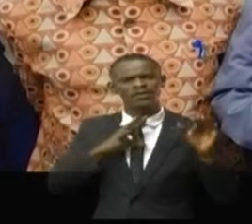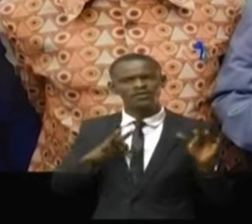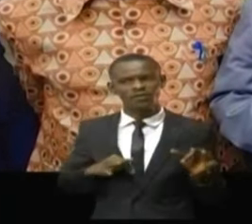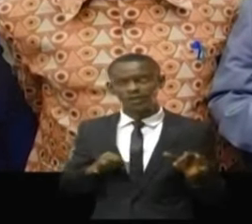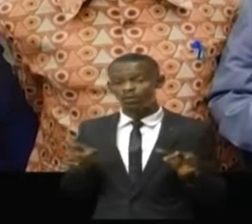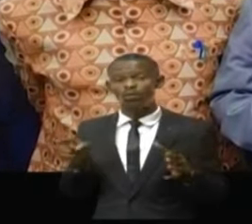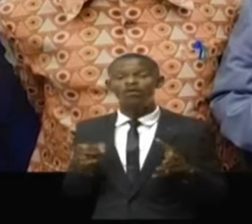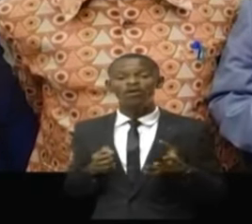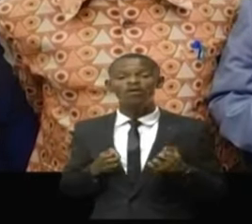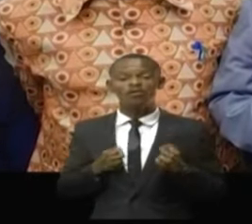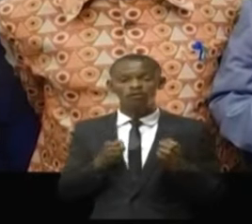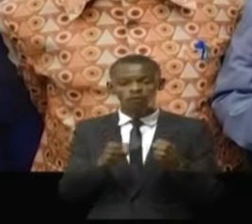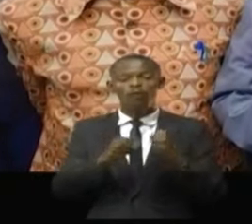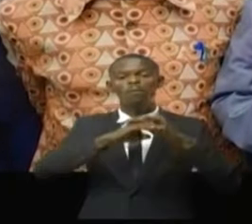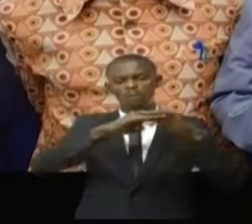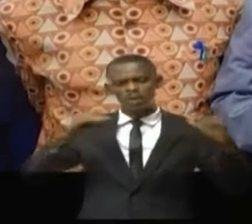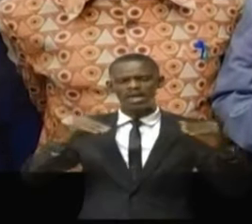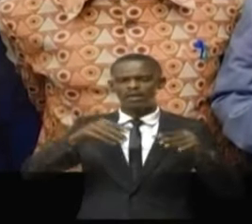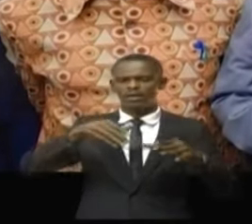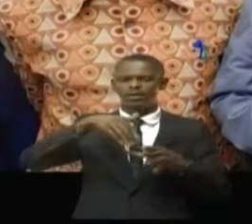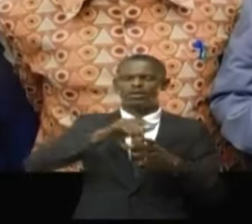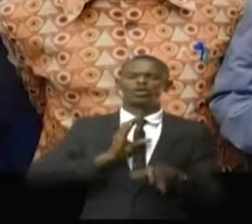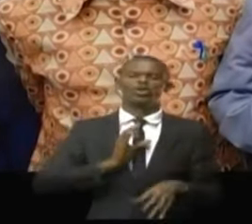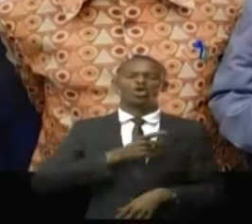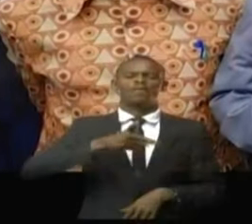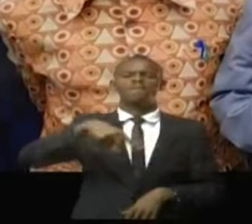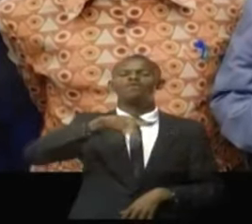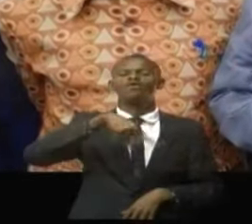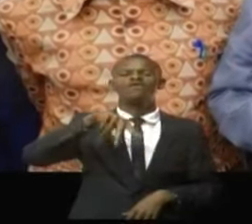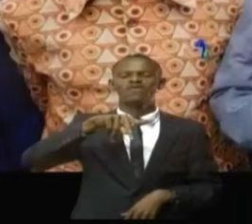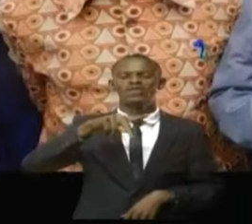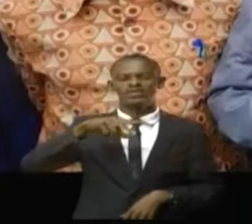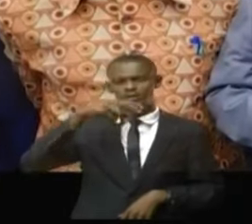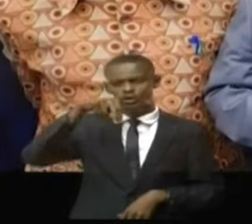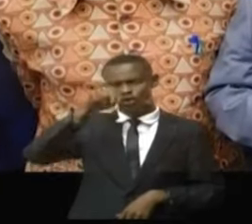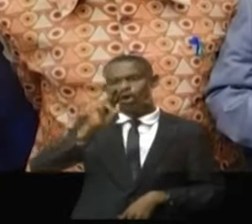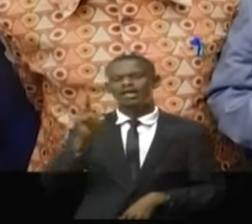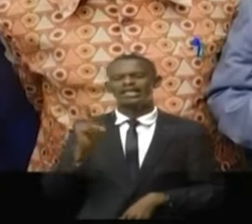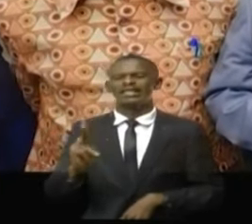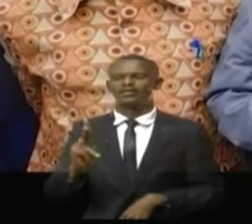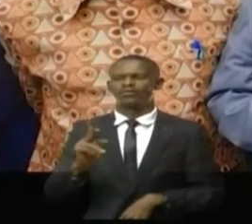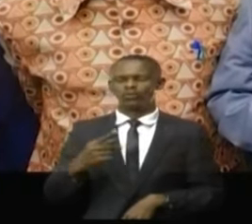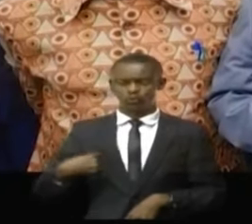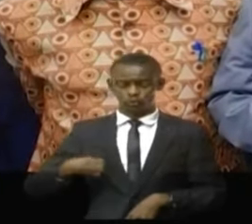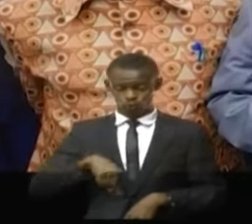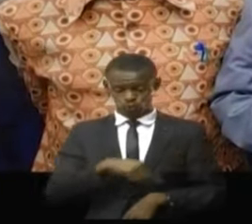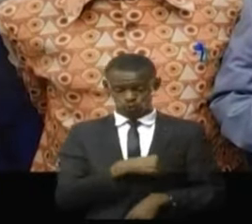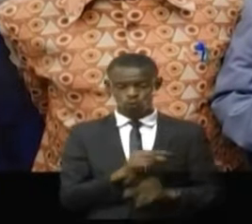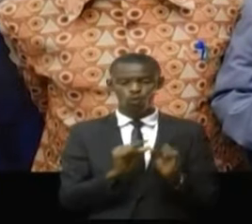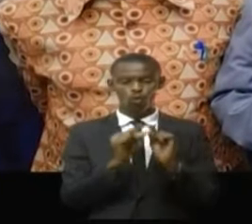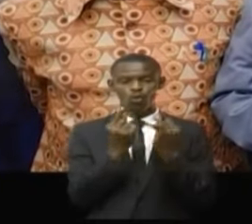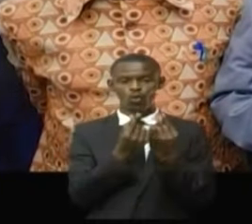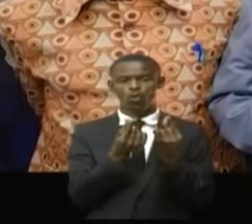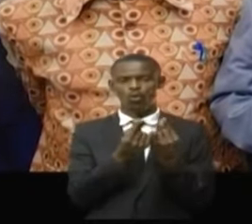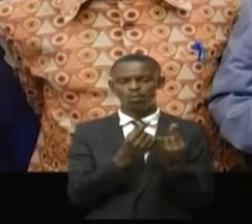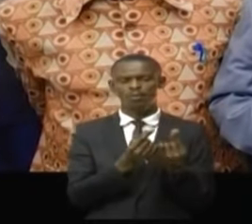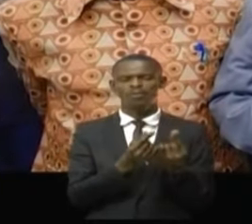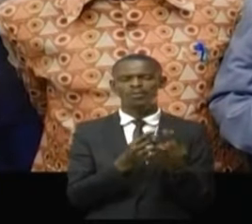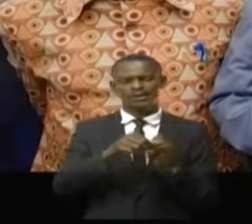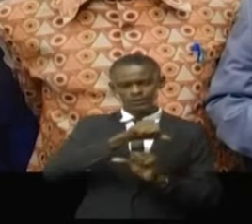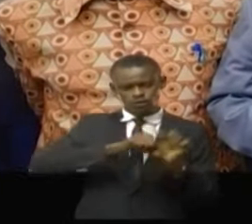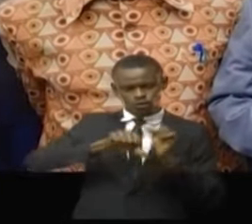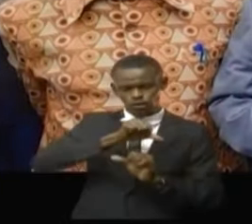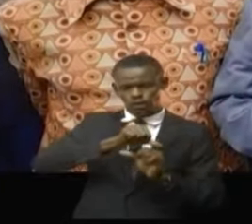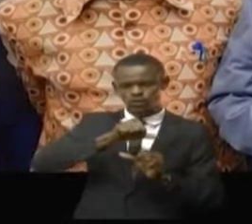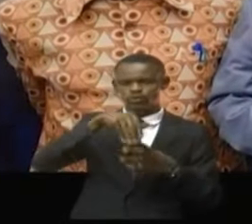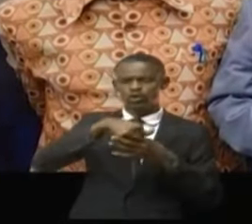la République démocratique du Congo en général. En conséquence, les Baraza la Ouéza intercommunautaires du Nord Kivu